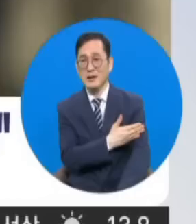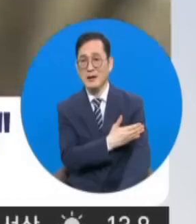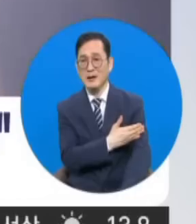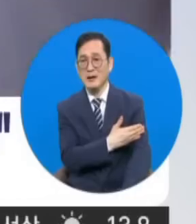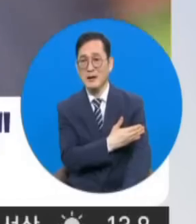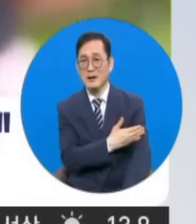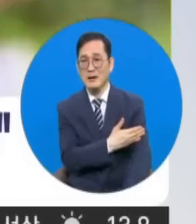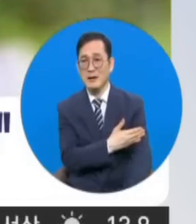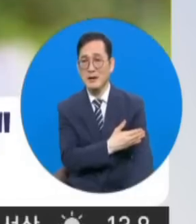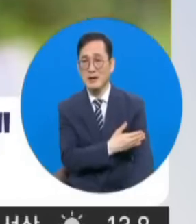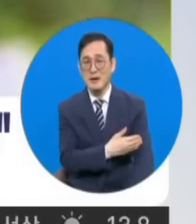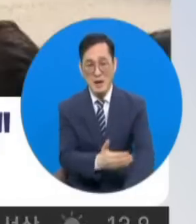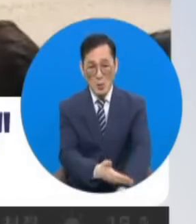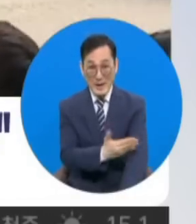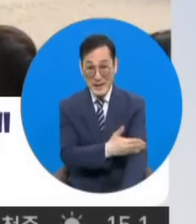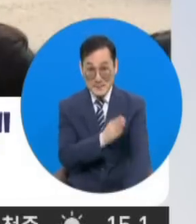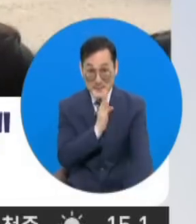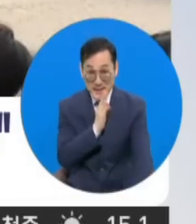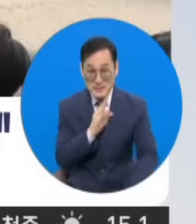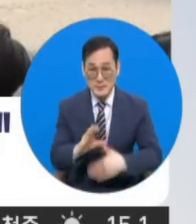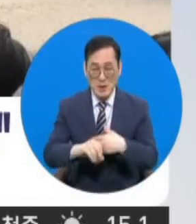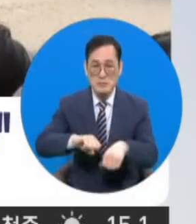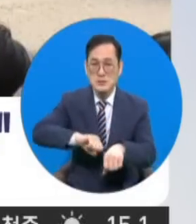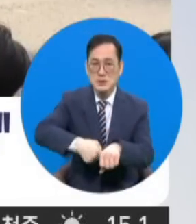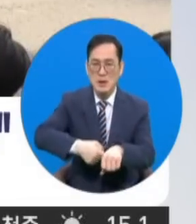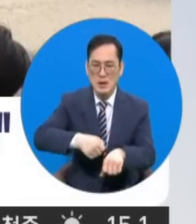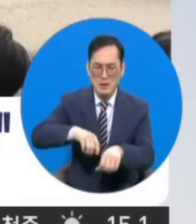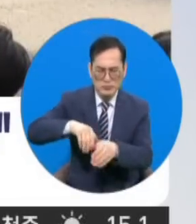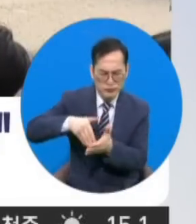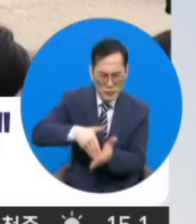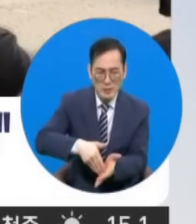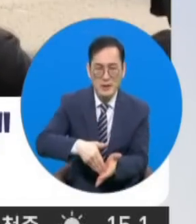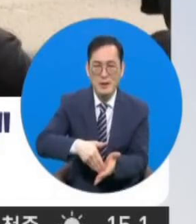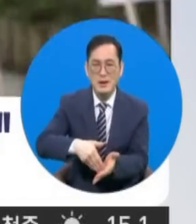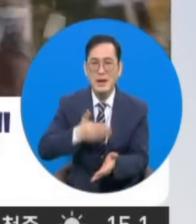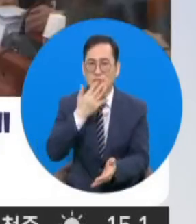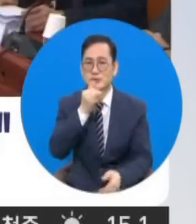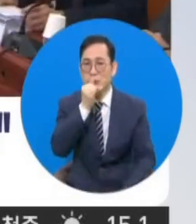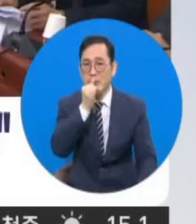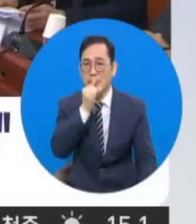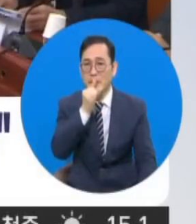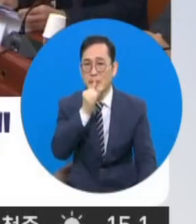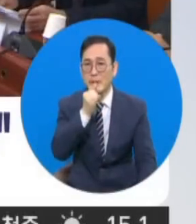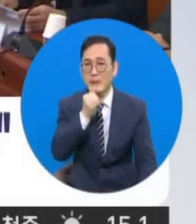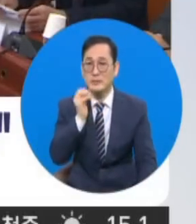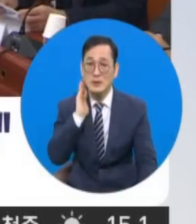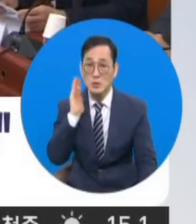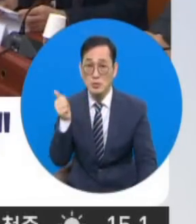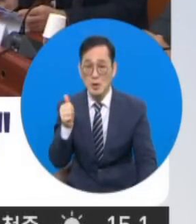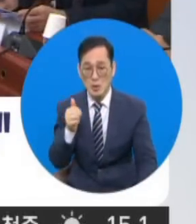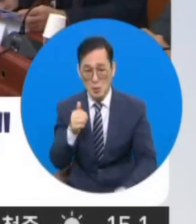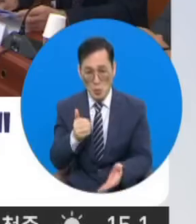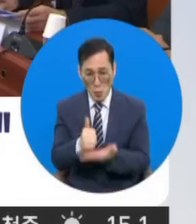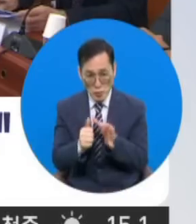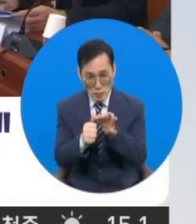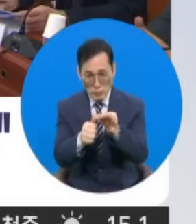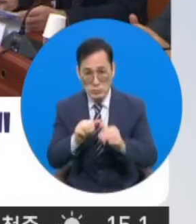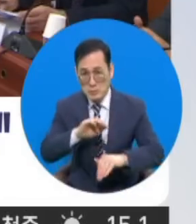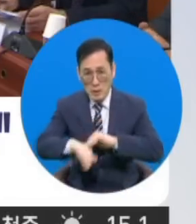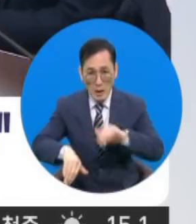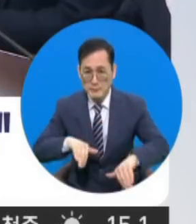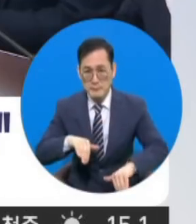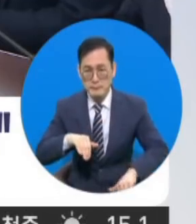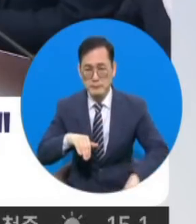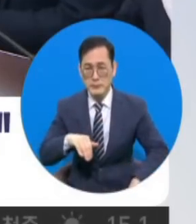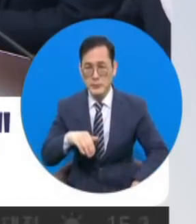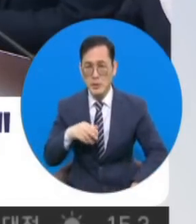세게 하고 싶을 수도 있을 거예요 국민의 입장에서는 그러한 의혹 자체를 잘라내기 위해서 대통령 시일이 어떤 식으로도 공천에 개입한다는 그런